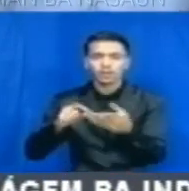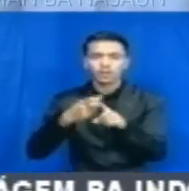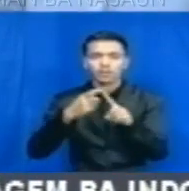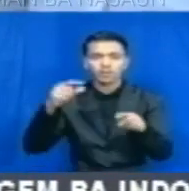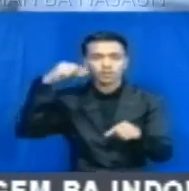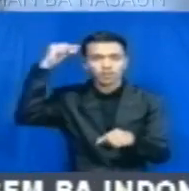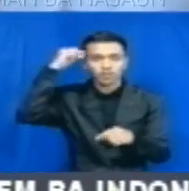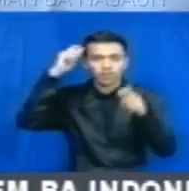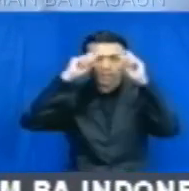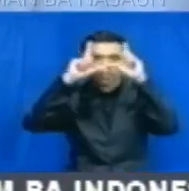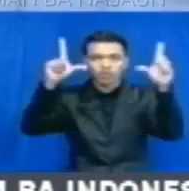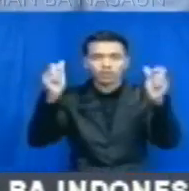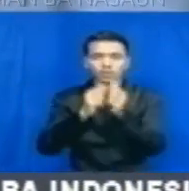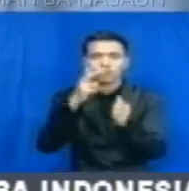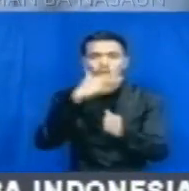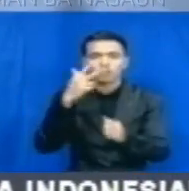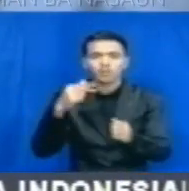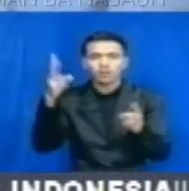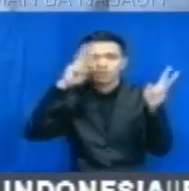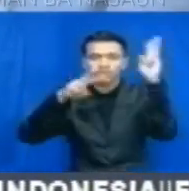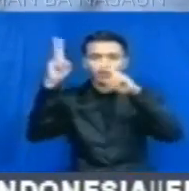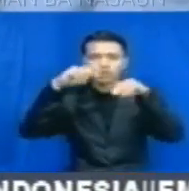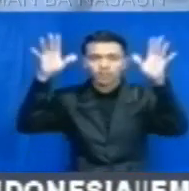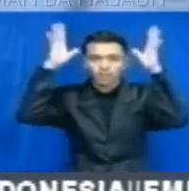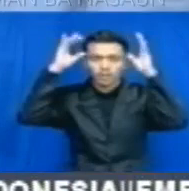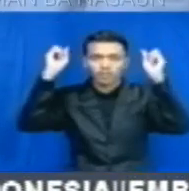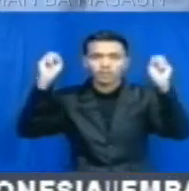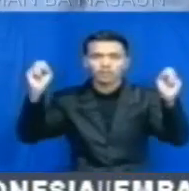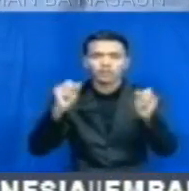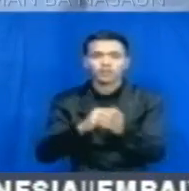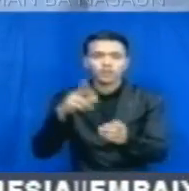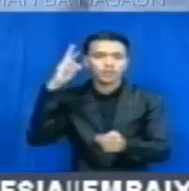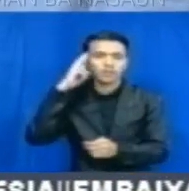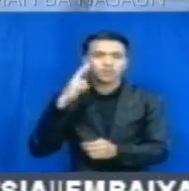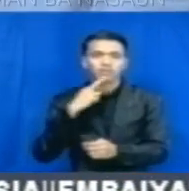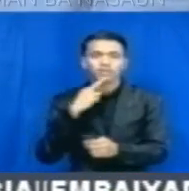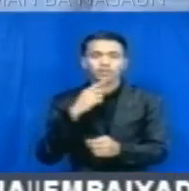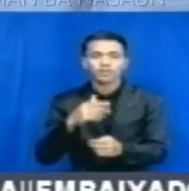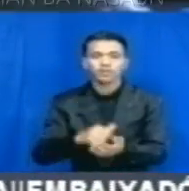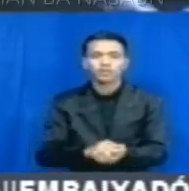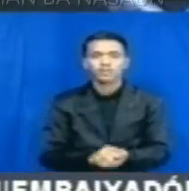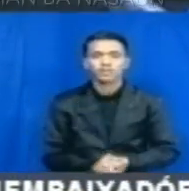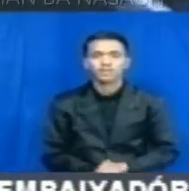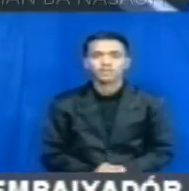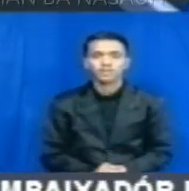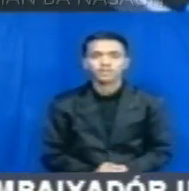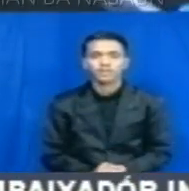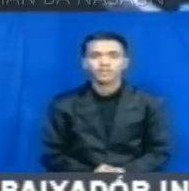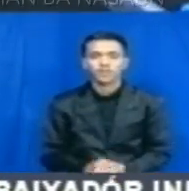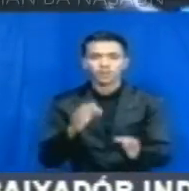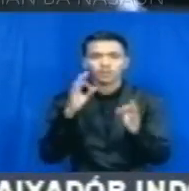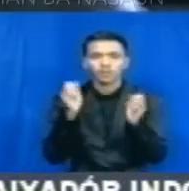governo Timor-Leste ho Indonesia. E a visita Presidente da República, José Ramos Horta, foi na Laixne. Além